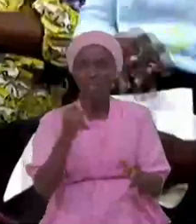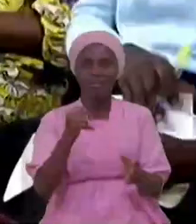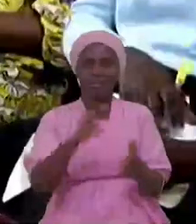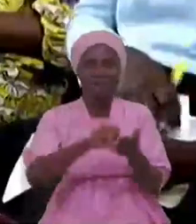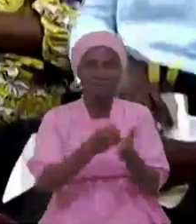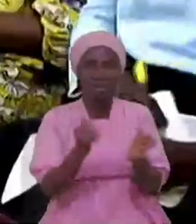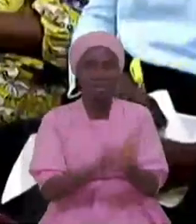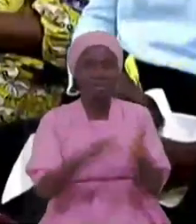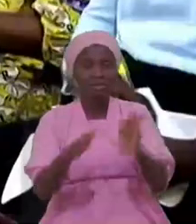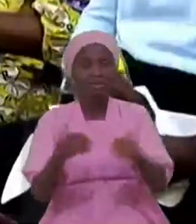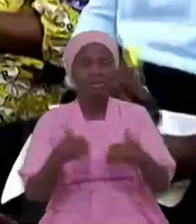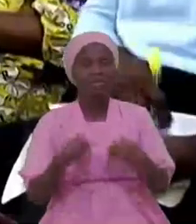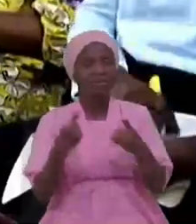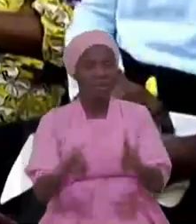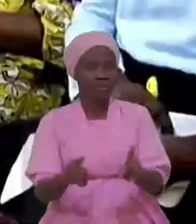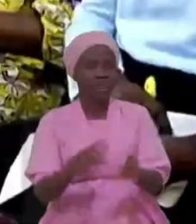la mort.